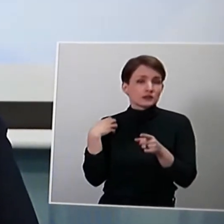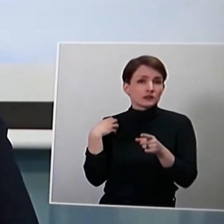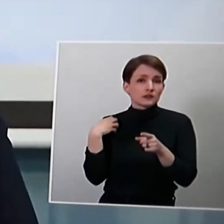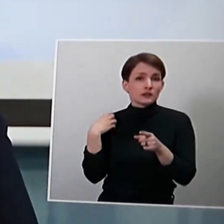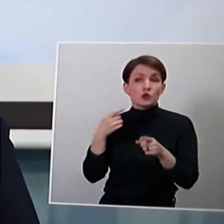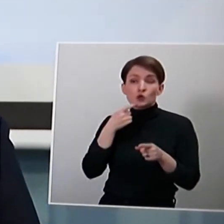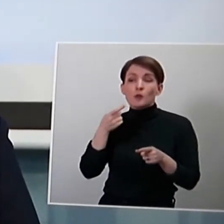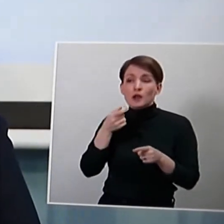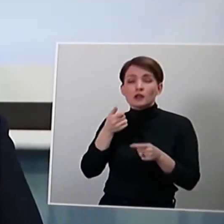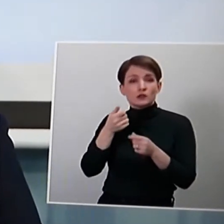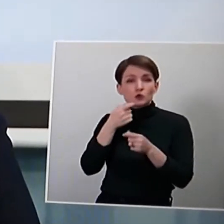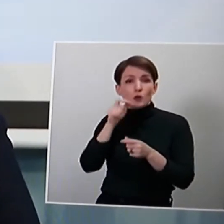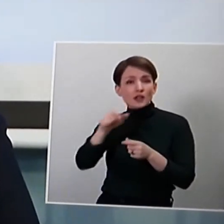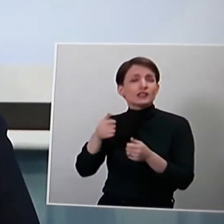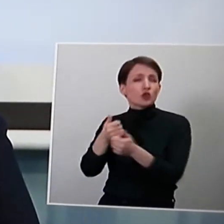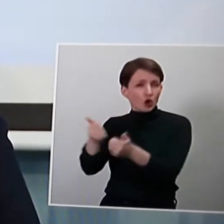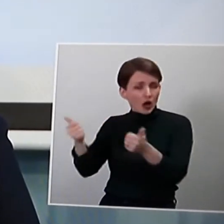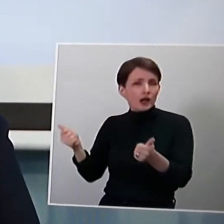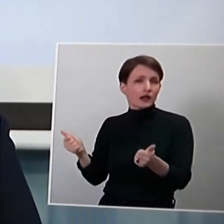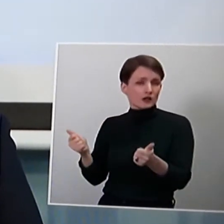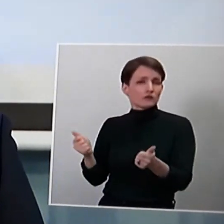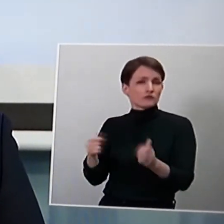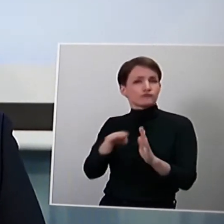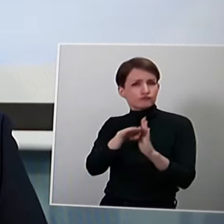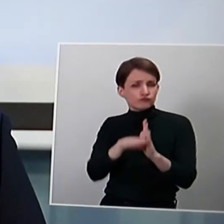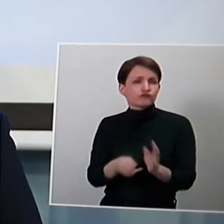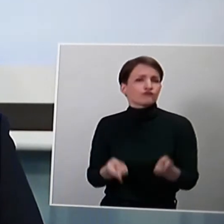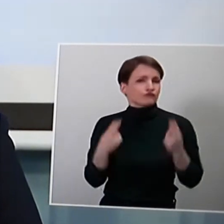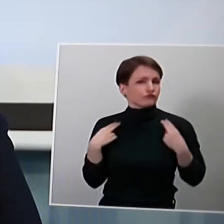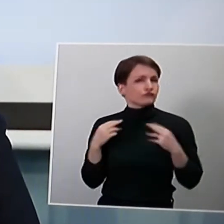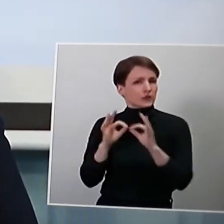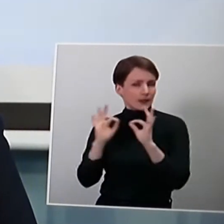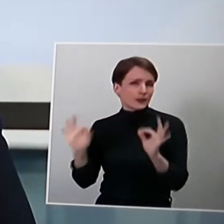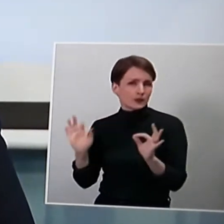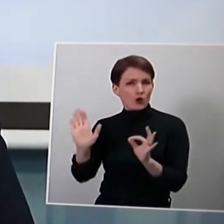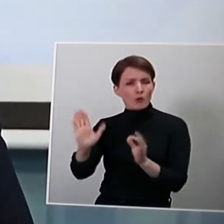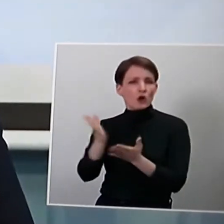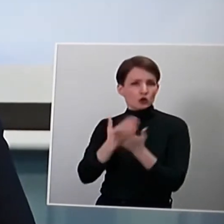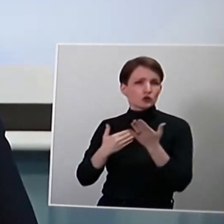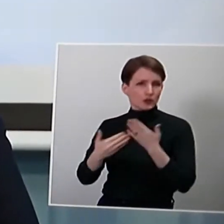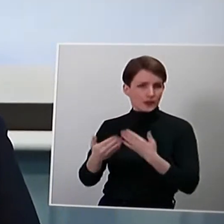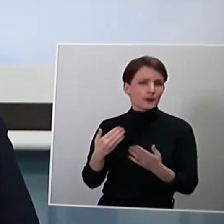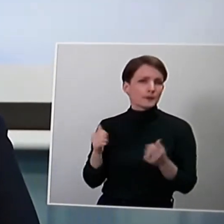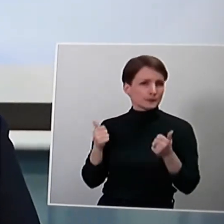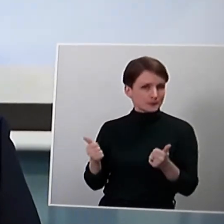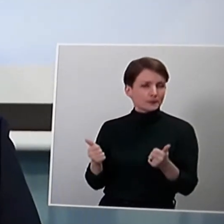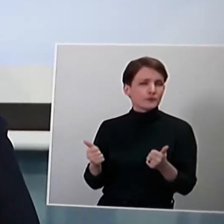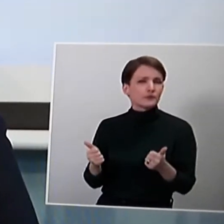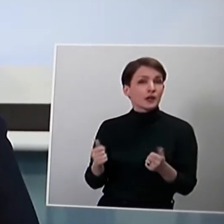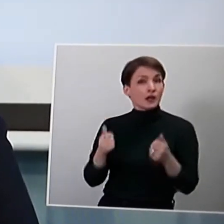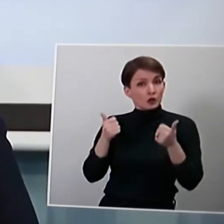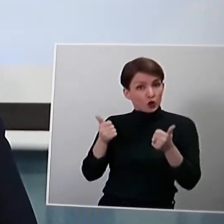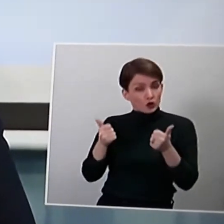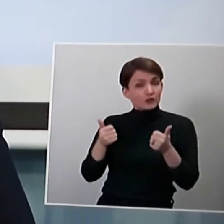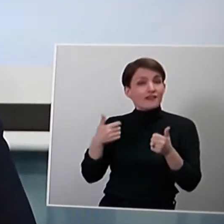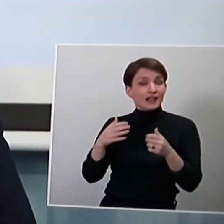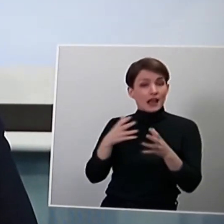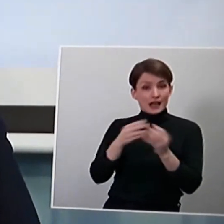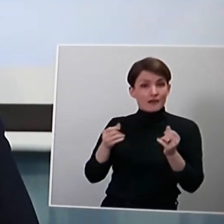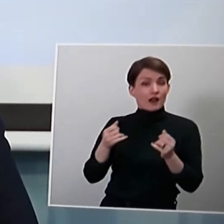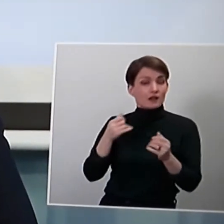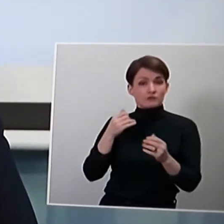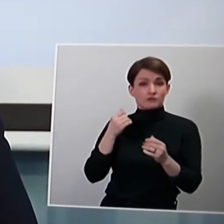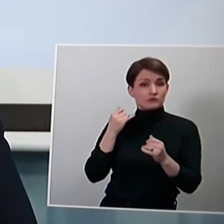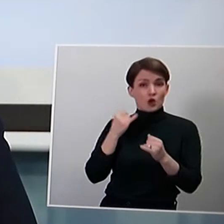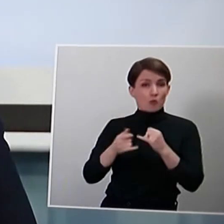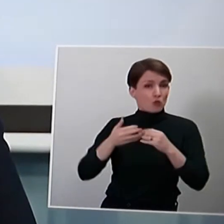oman osuutensa erittäin hienosti. Toivotaan, että tämä loppuaika tästä keväästä